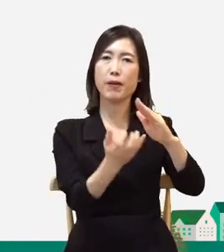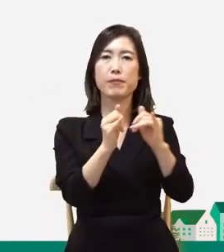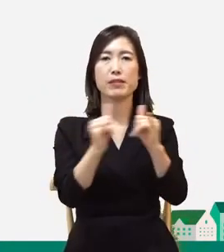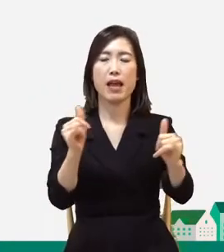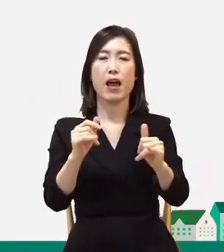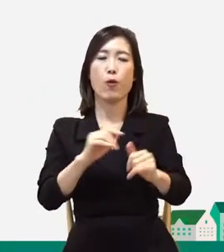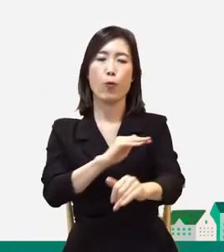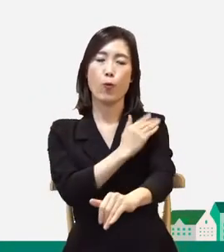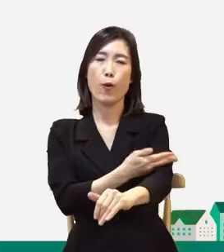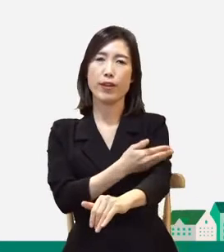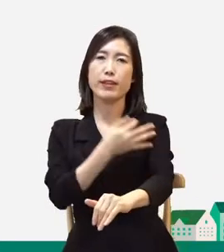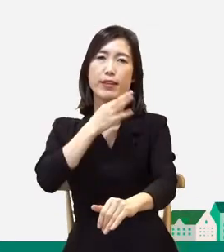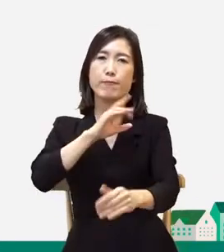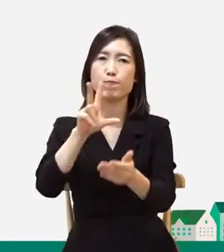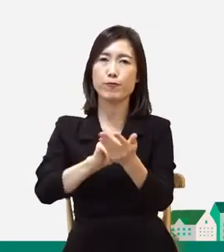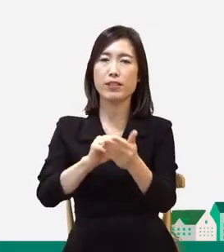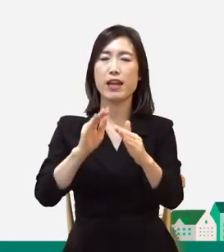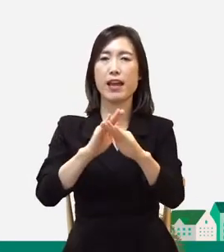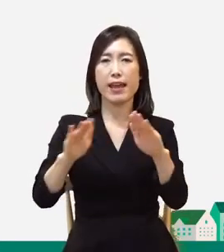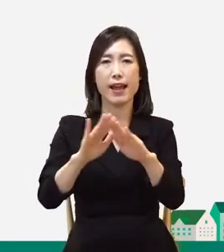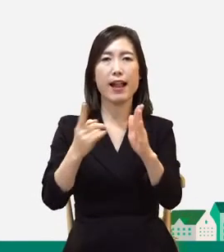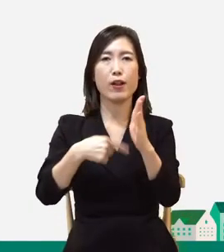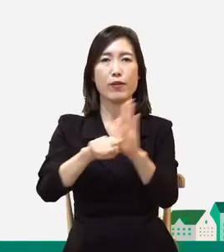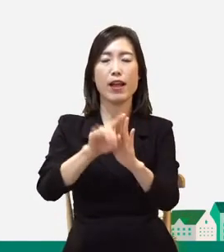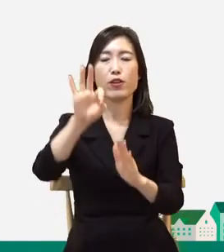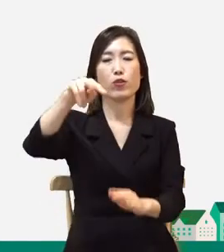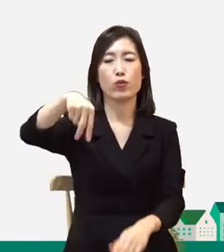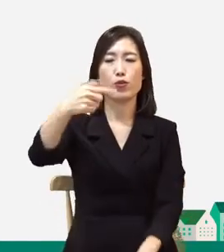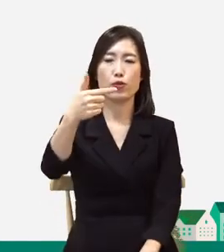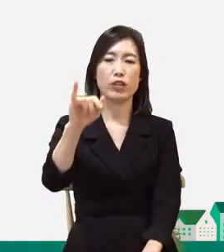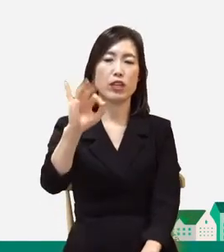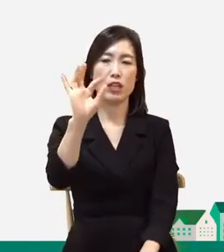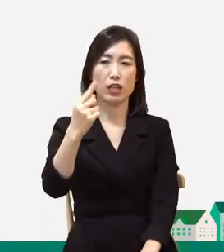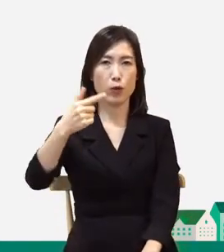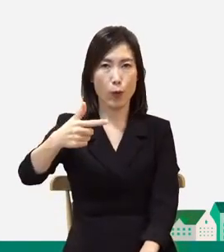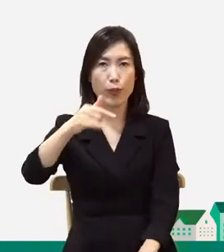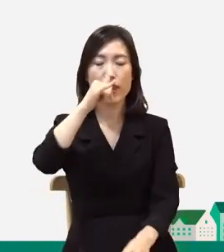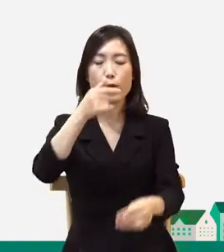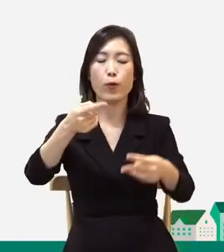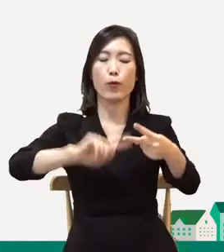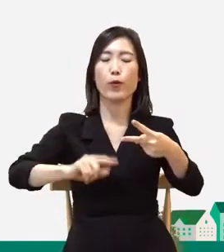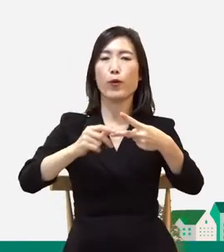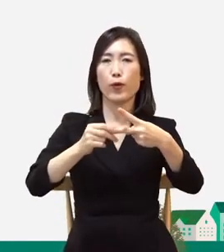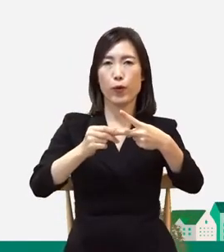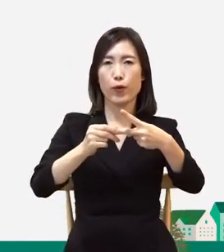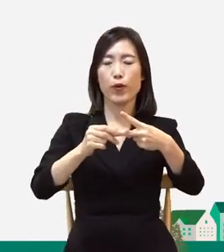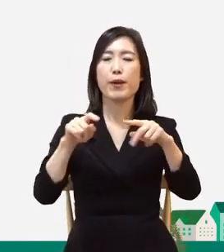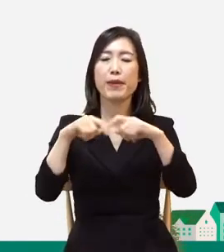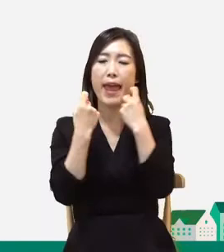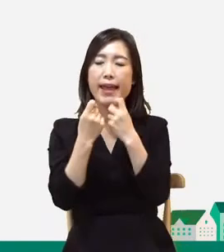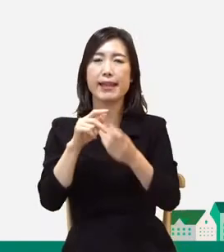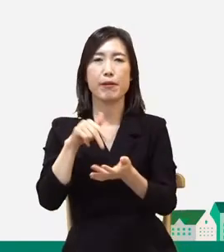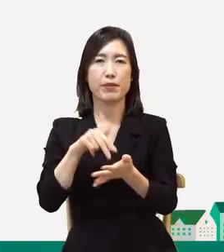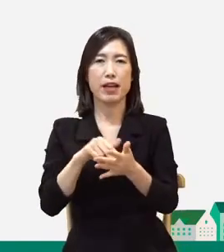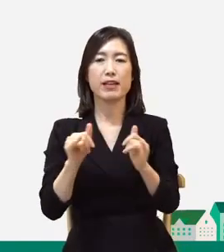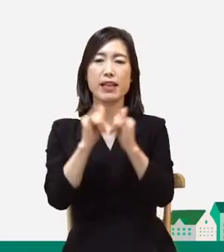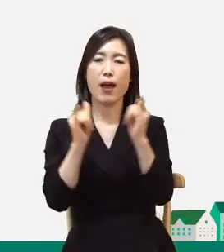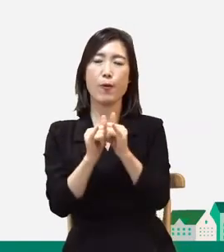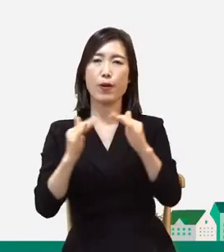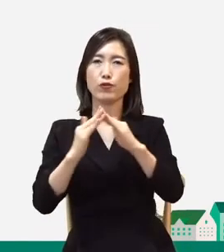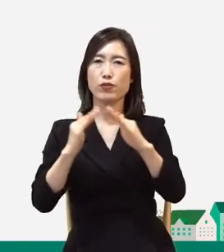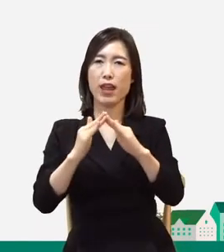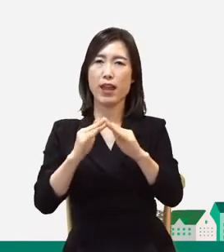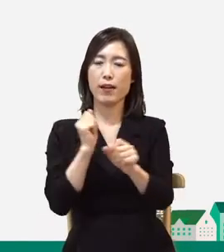제도 개선 등을 하는 이제 유니온이라고 하는 시민단체 조직이 있고요. 또 한 축으로는 이제 민간 차원에서 사회주택을